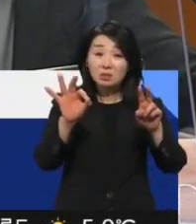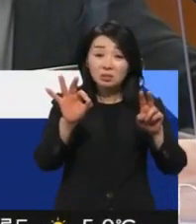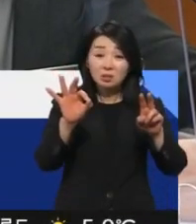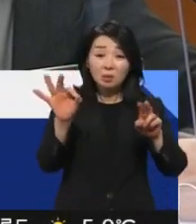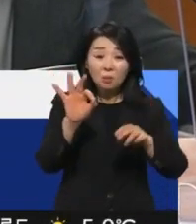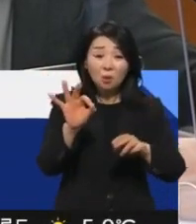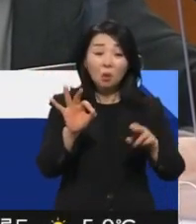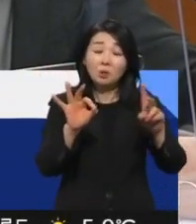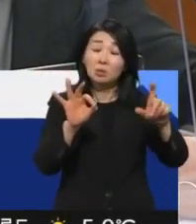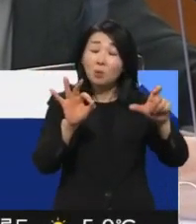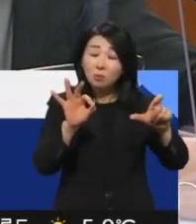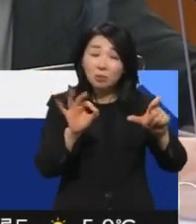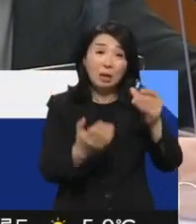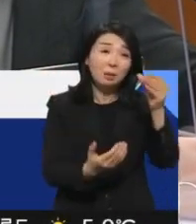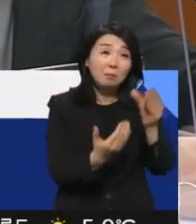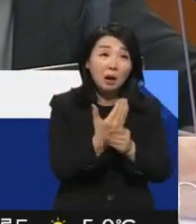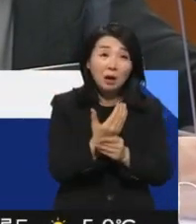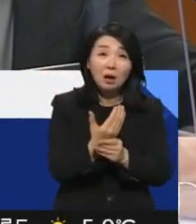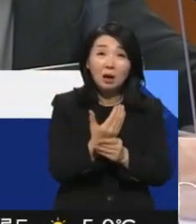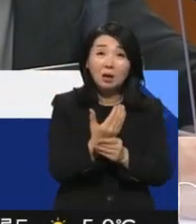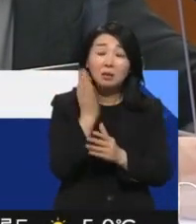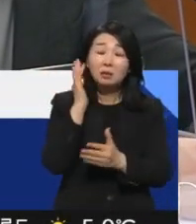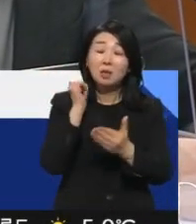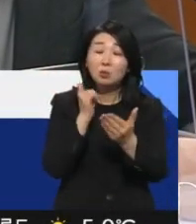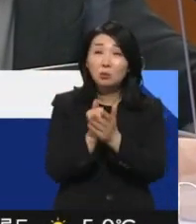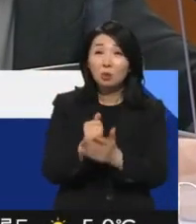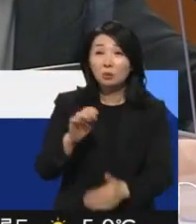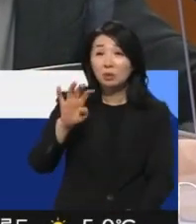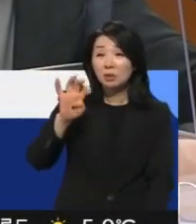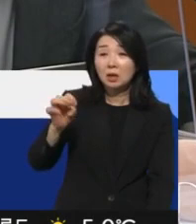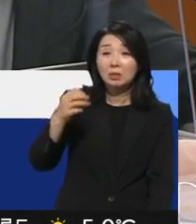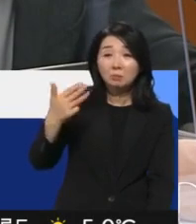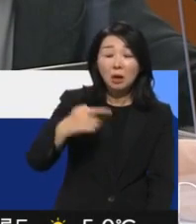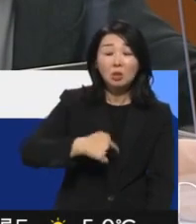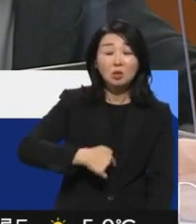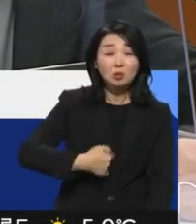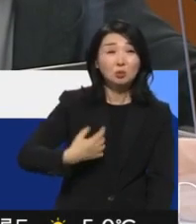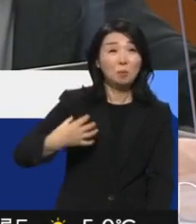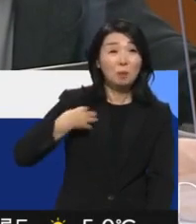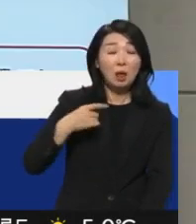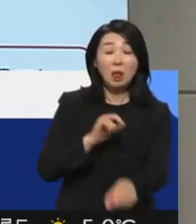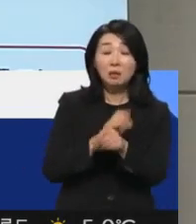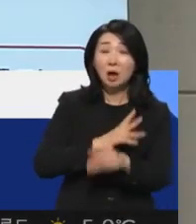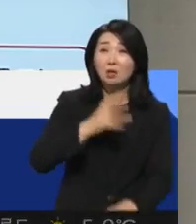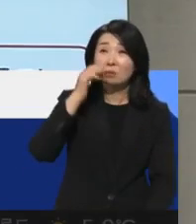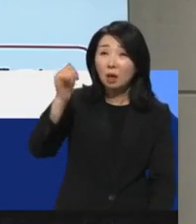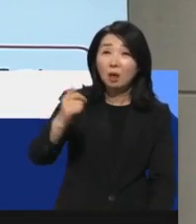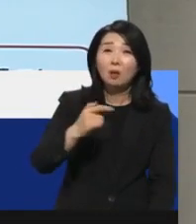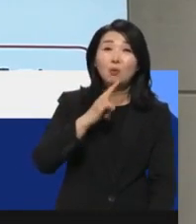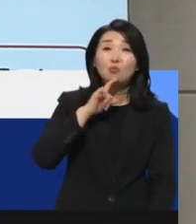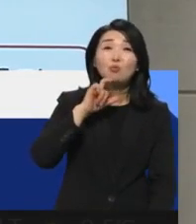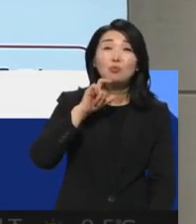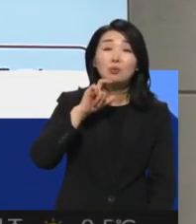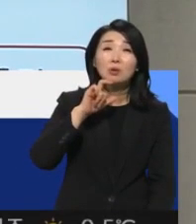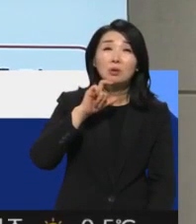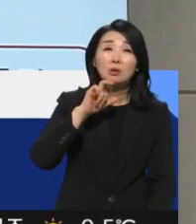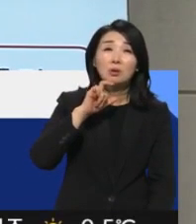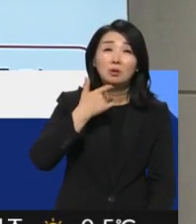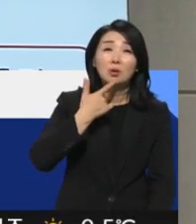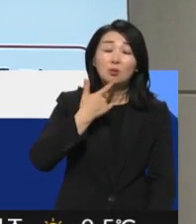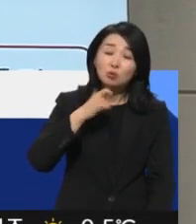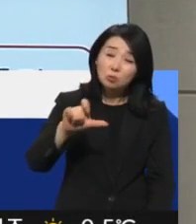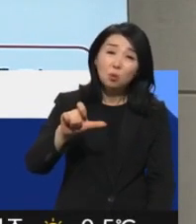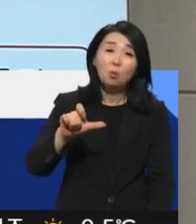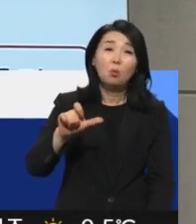발생했는데 대통령은 48분, 스스로 컨트롤타워라고 하시는 행안부 장관은 65분, 총리는